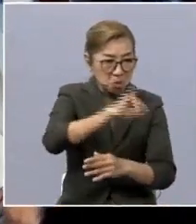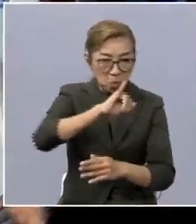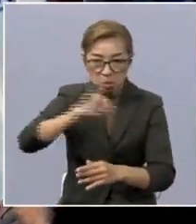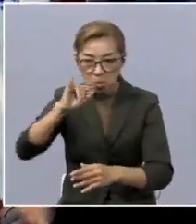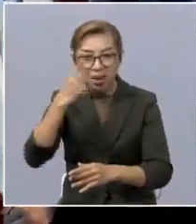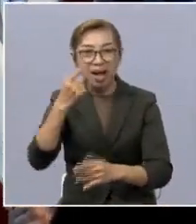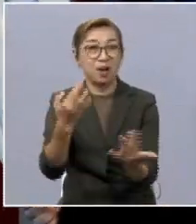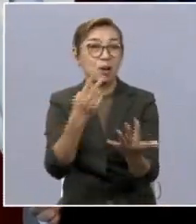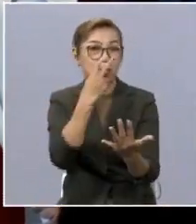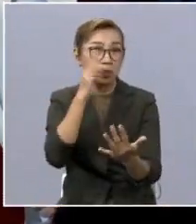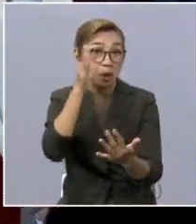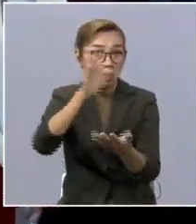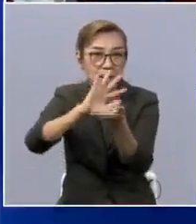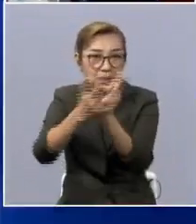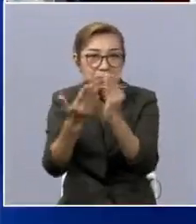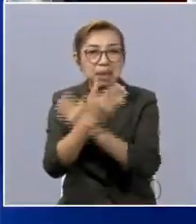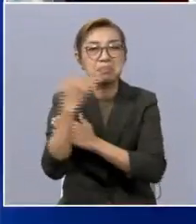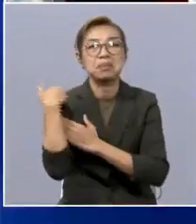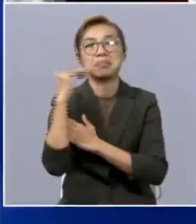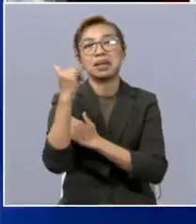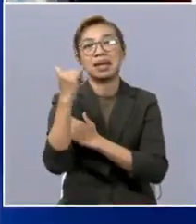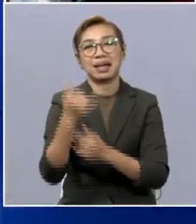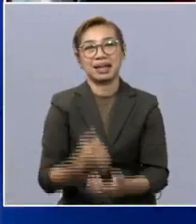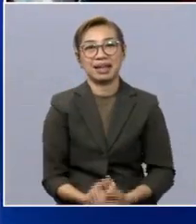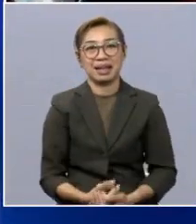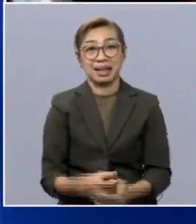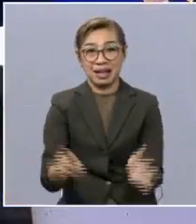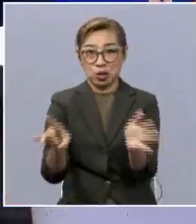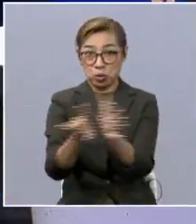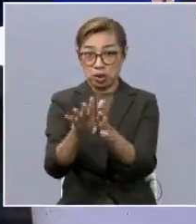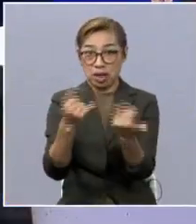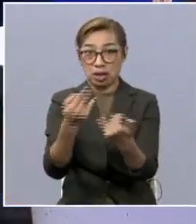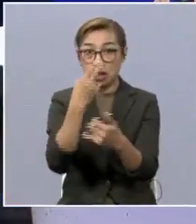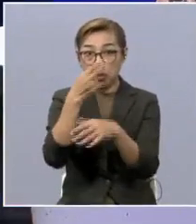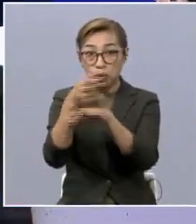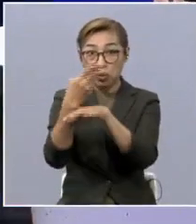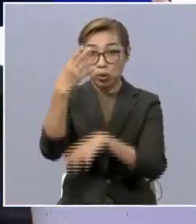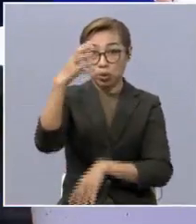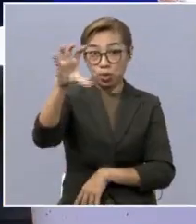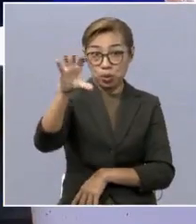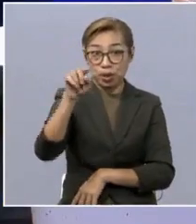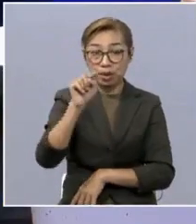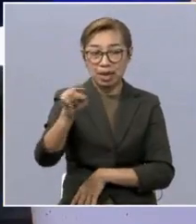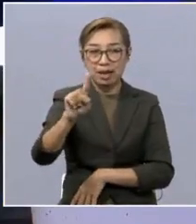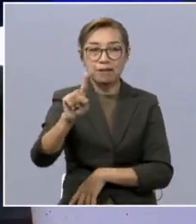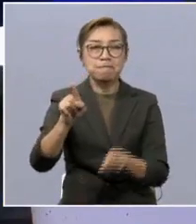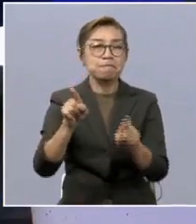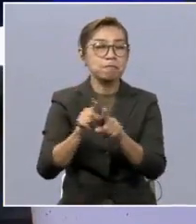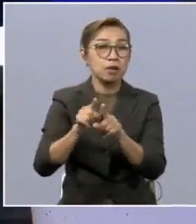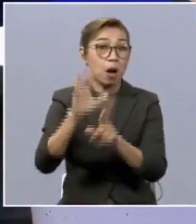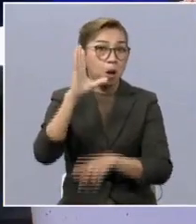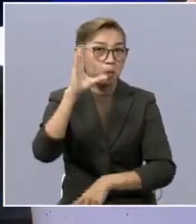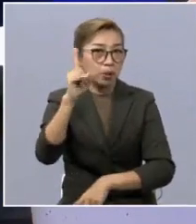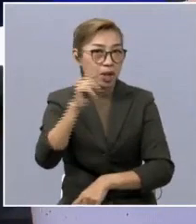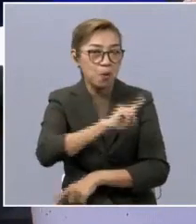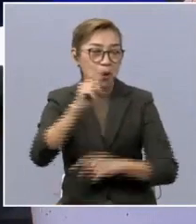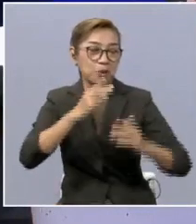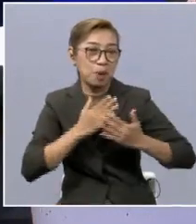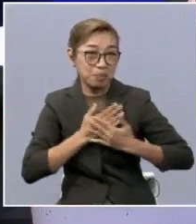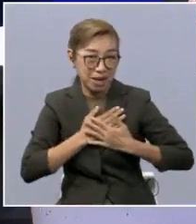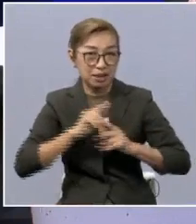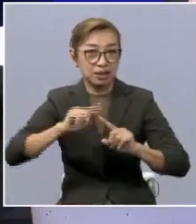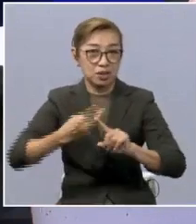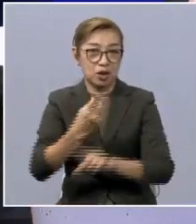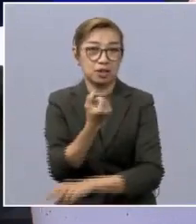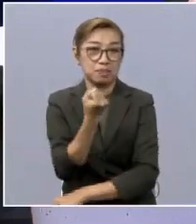านั้นก็อาจจะเปลี่ยนไปอีกก็ได้เนี่ยนะครับภาพปิดท้ายรายการครับลาไปด้วยภาพนี้นะครับบรรยากาศพรุ่งนี้แล้ววันวาเลนไทน์14กุม